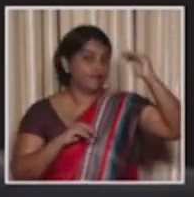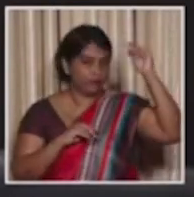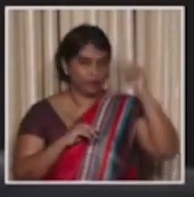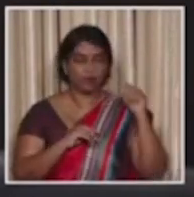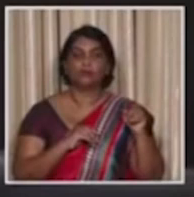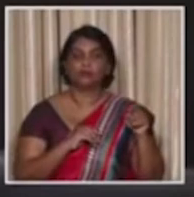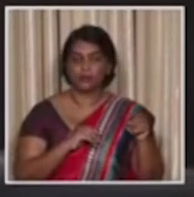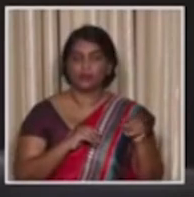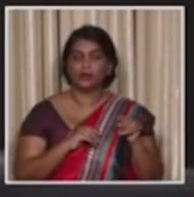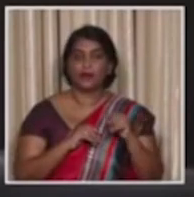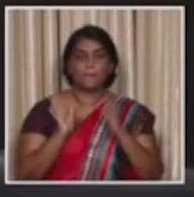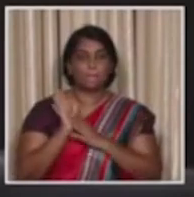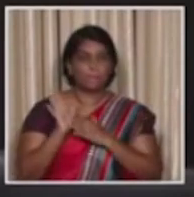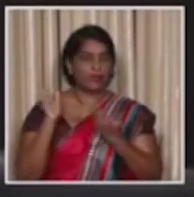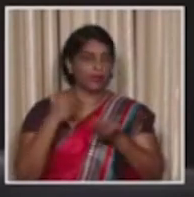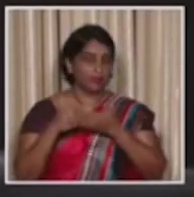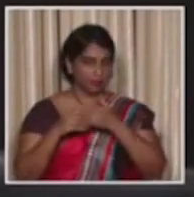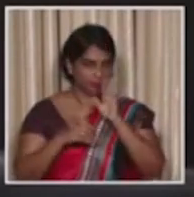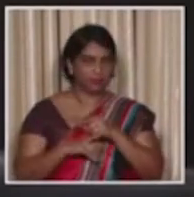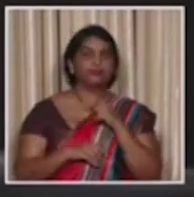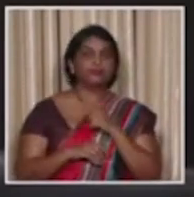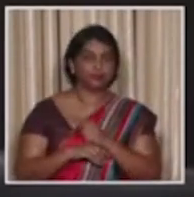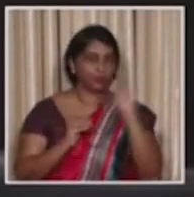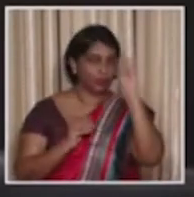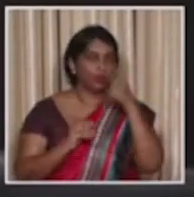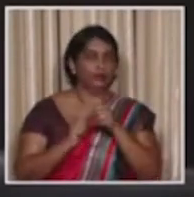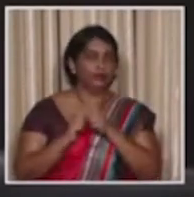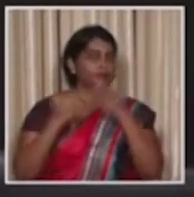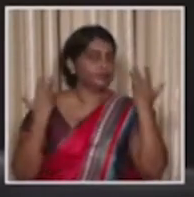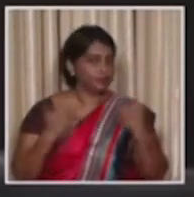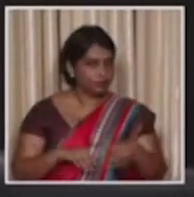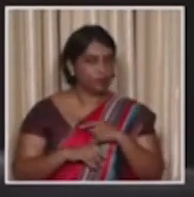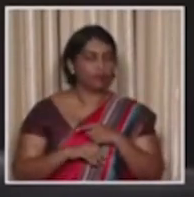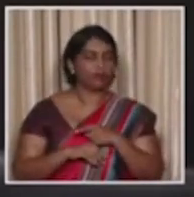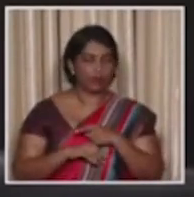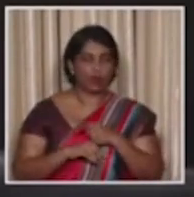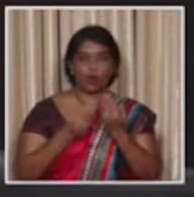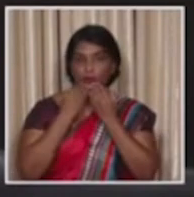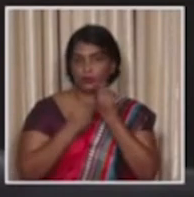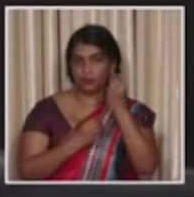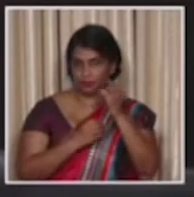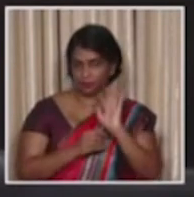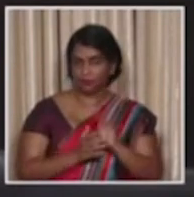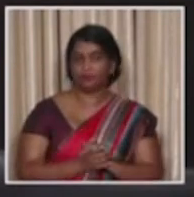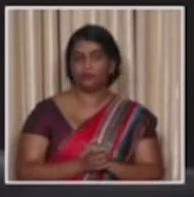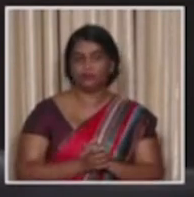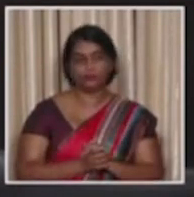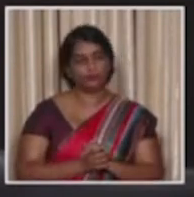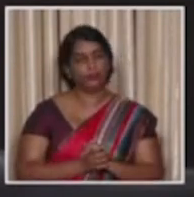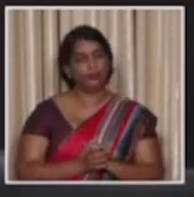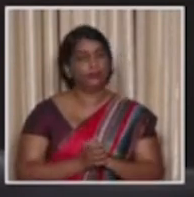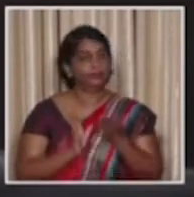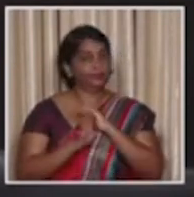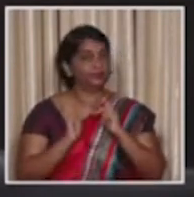සංකීර්ණයක් මාලපල්ල ප්‍රදේශයේ ඉදිබෙමින් පවතිනවා. නුදුරෙදී එහි වැඩ අවසන් කරන්න උපදෙස් දීලා තිබෙනවා.